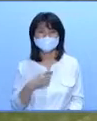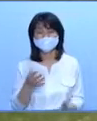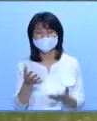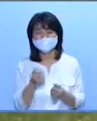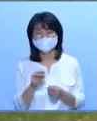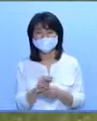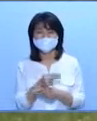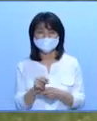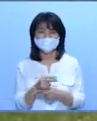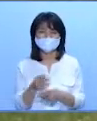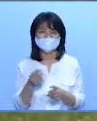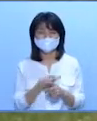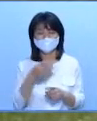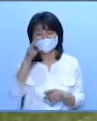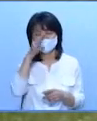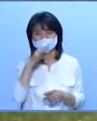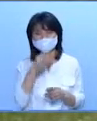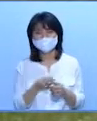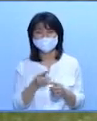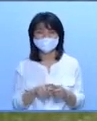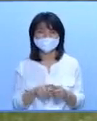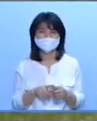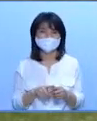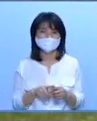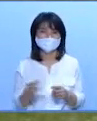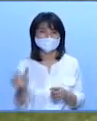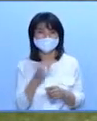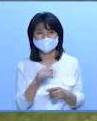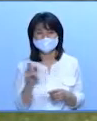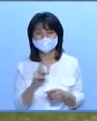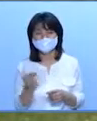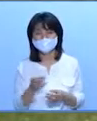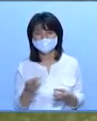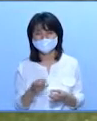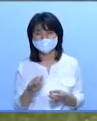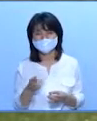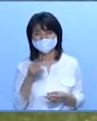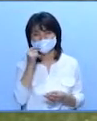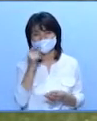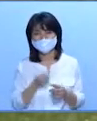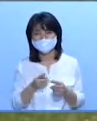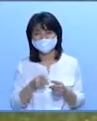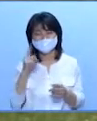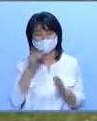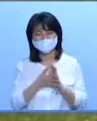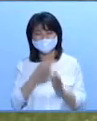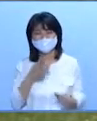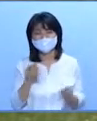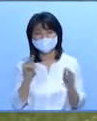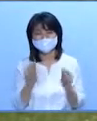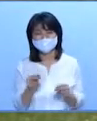воспитание. Я вырос без отца, и поэтому все, что необходимо для мужчины, это понятие чести,